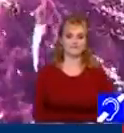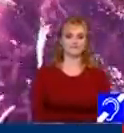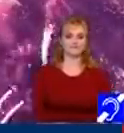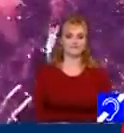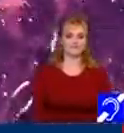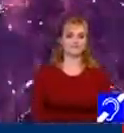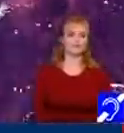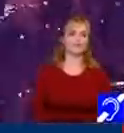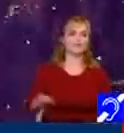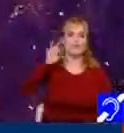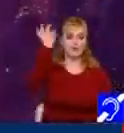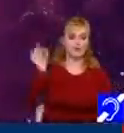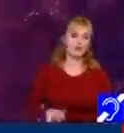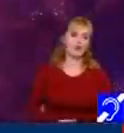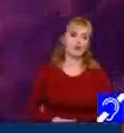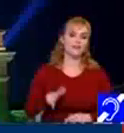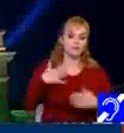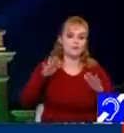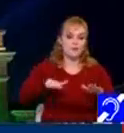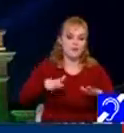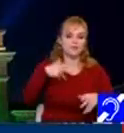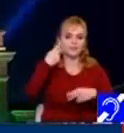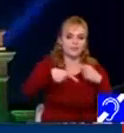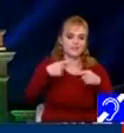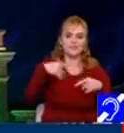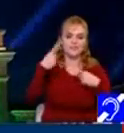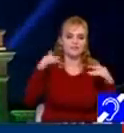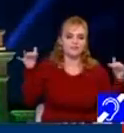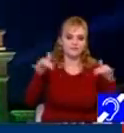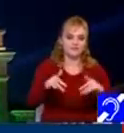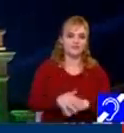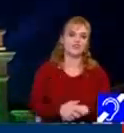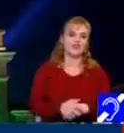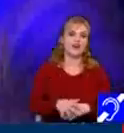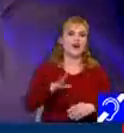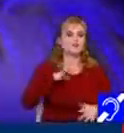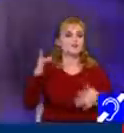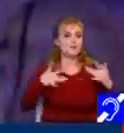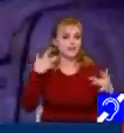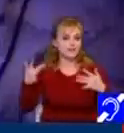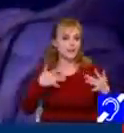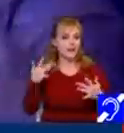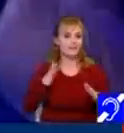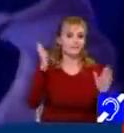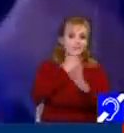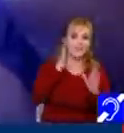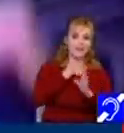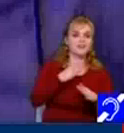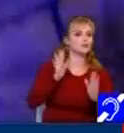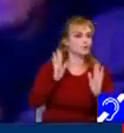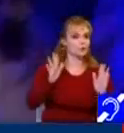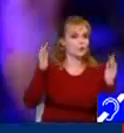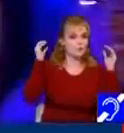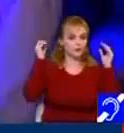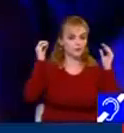Lumea a ieșit în stradă peste tot, în locuri tradiționale, nu numai pentru artificii, dar și pentru spectacolele în aer liber care au urmat toată